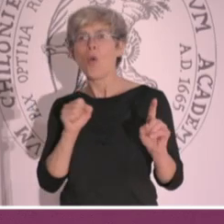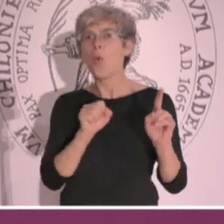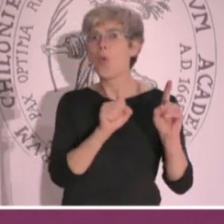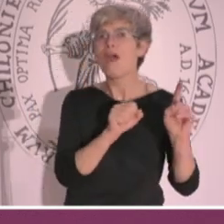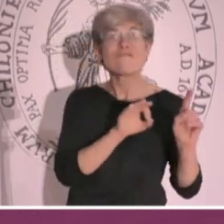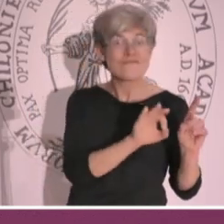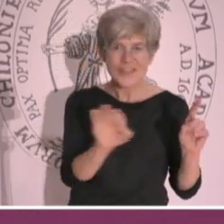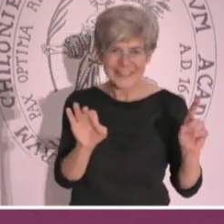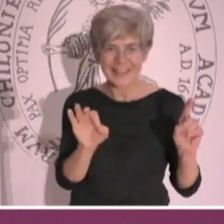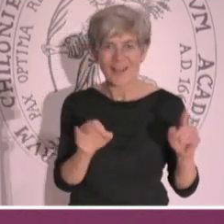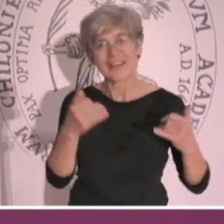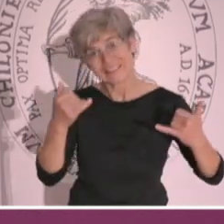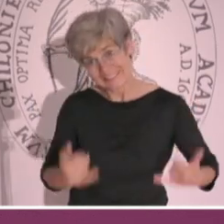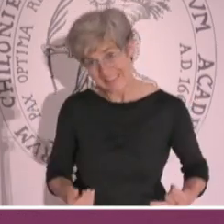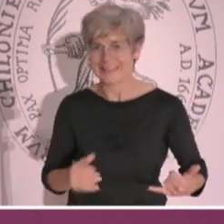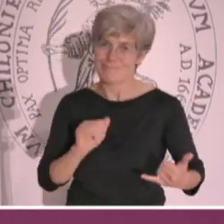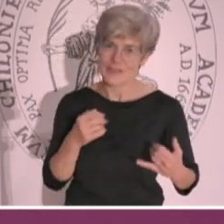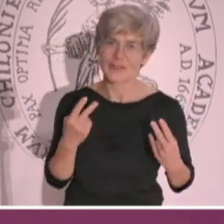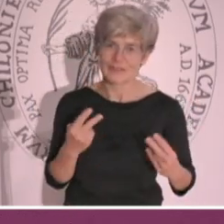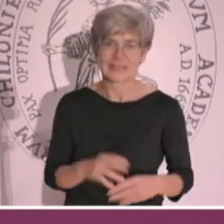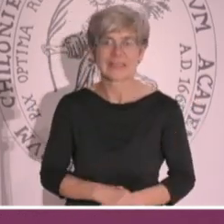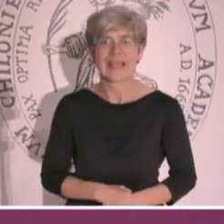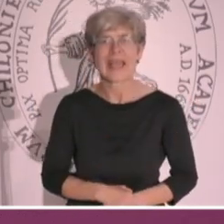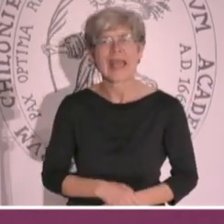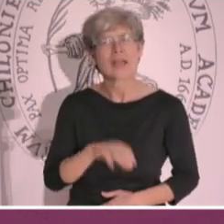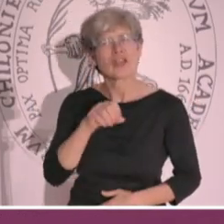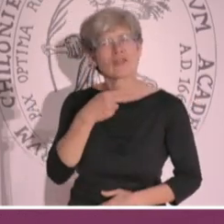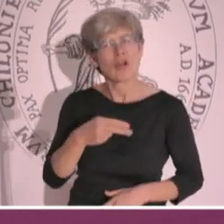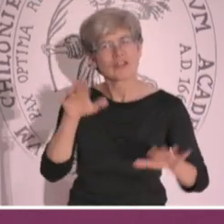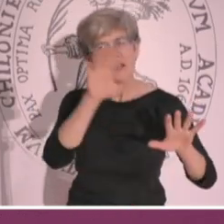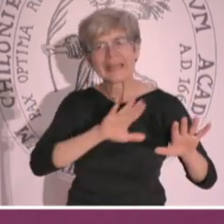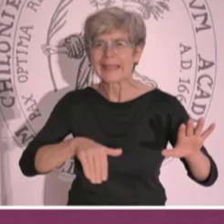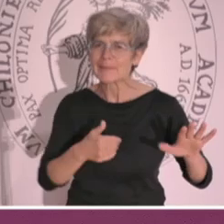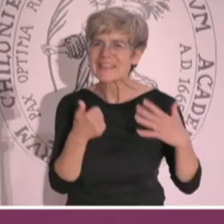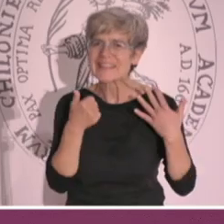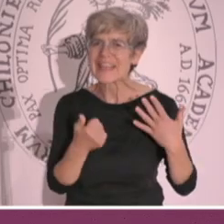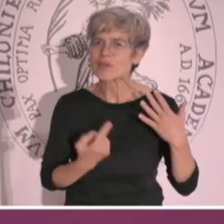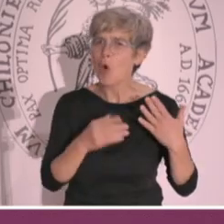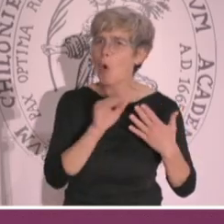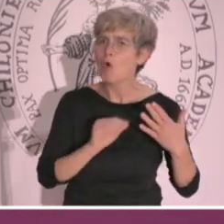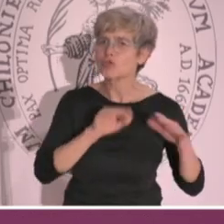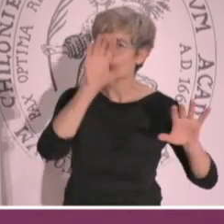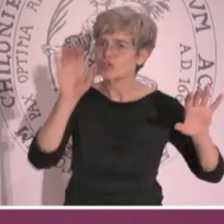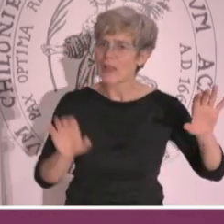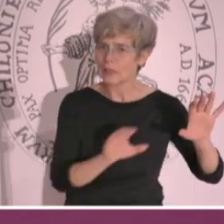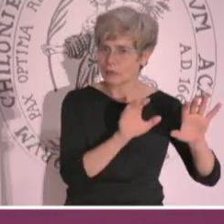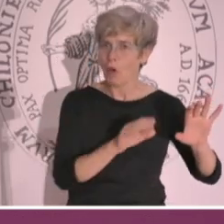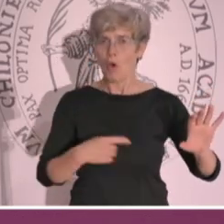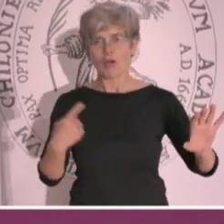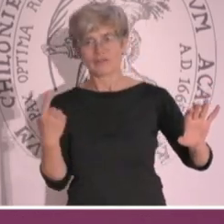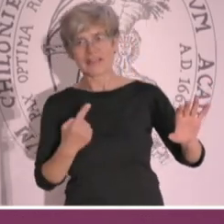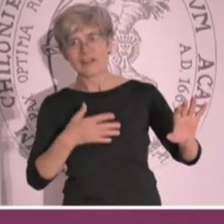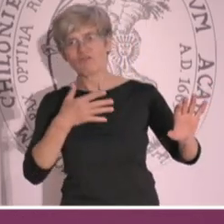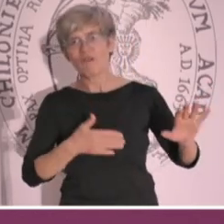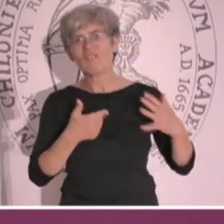ernst. An 6 Hochschulstandorten in Schleswig-Holstein setzen wir 560 Mitarbeitende